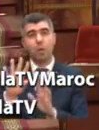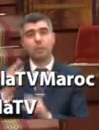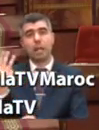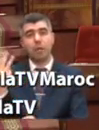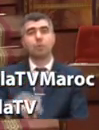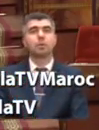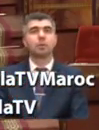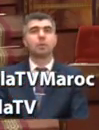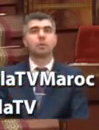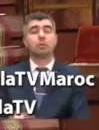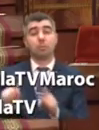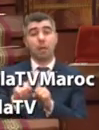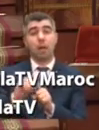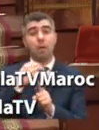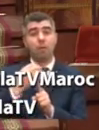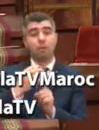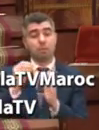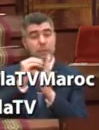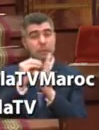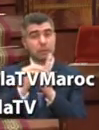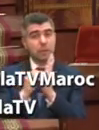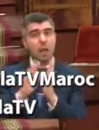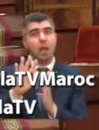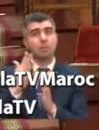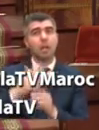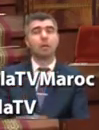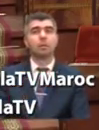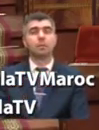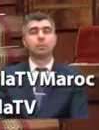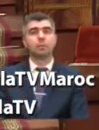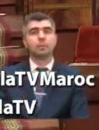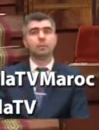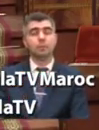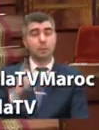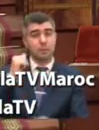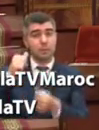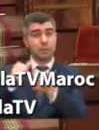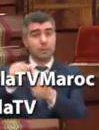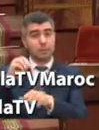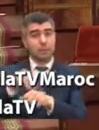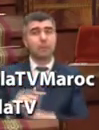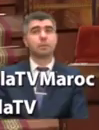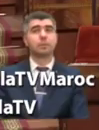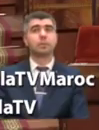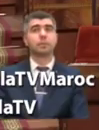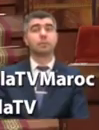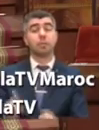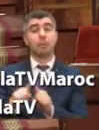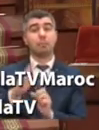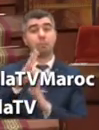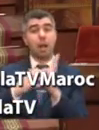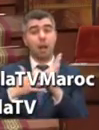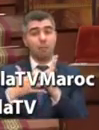5 مارس 2013، والذي يرتكز على 5 محاور؟ أذكركم سيد الوزير بأنكم التزمتم في برنامج